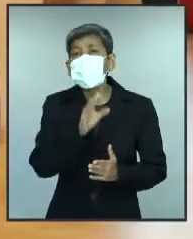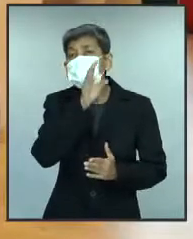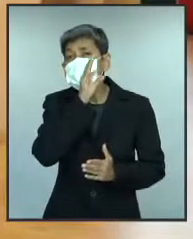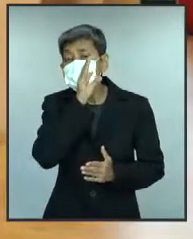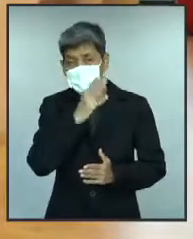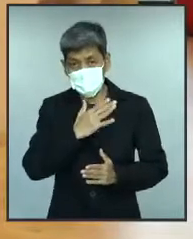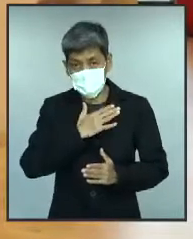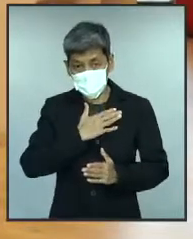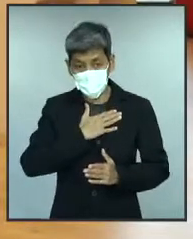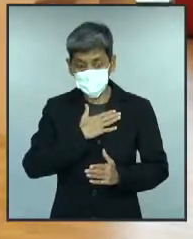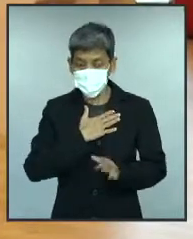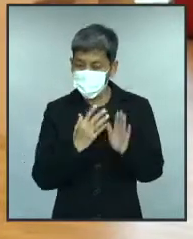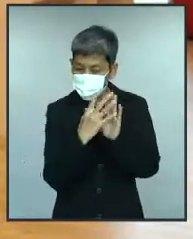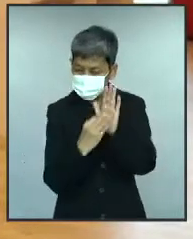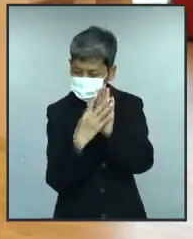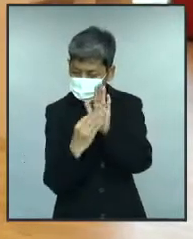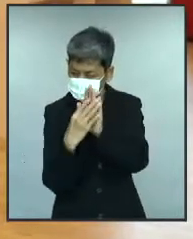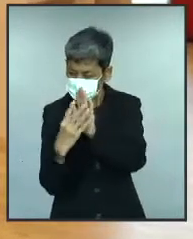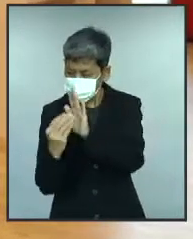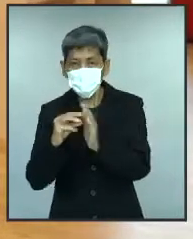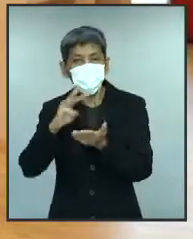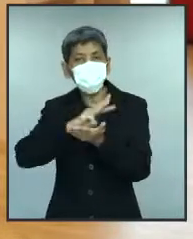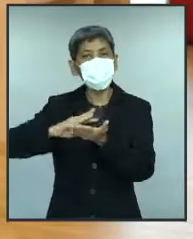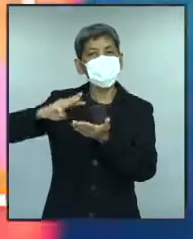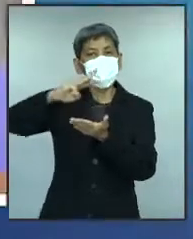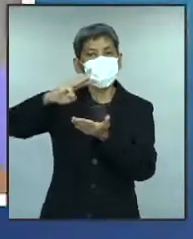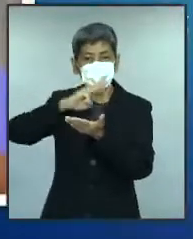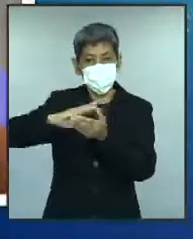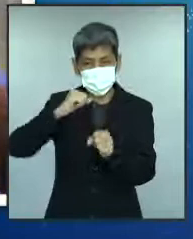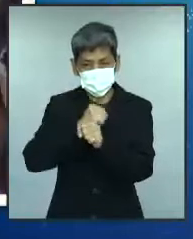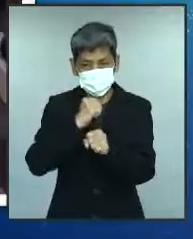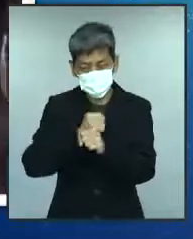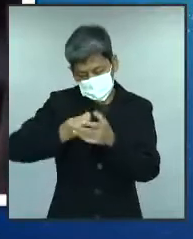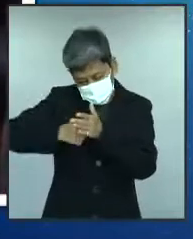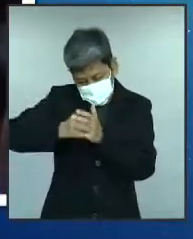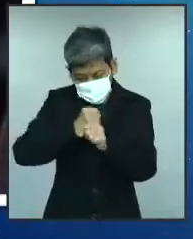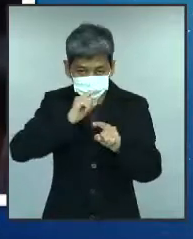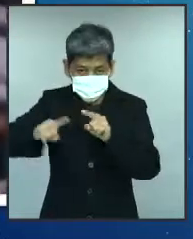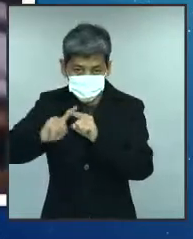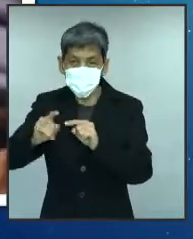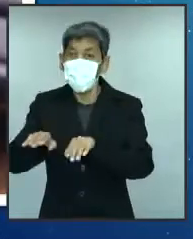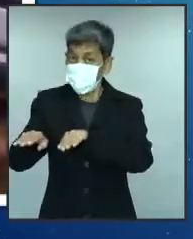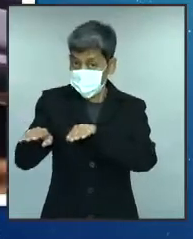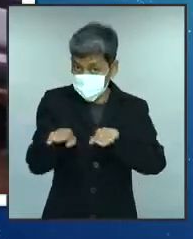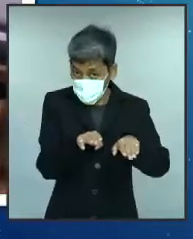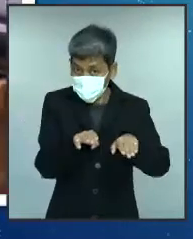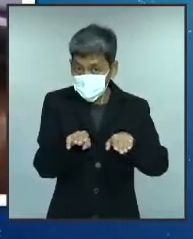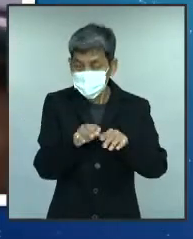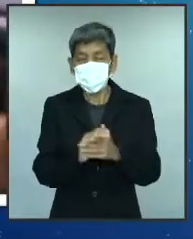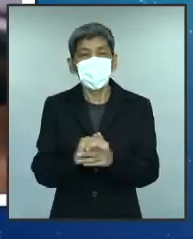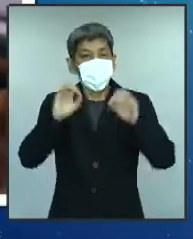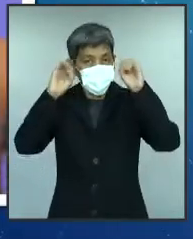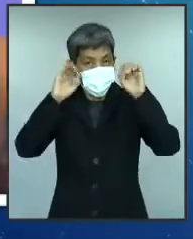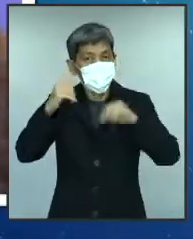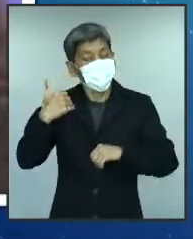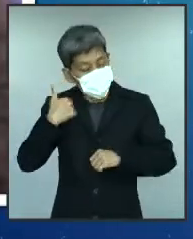ถ้าเกิดเราถ่ายทอดให้กับทางวิทยาลัยเทคนิคที่เขามีความพร้อมในแง่ของตัว